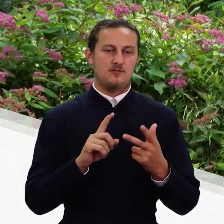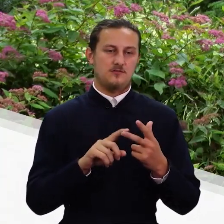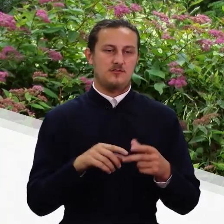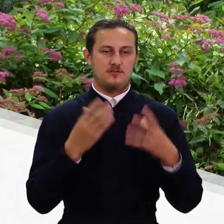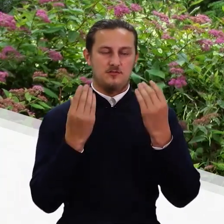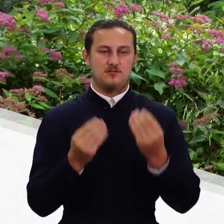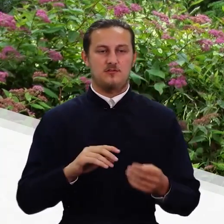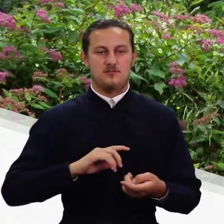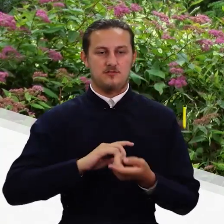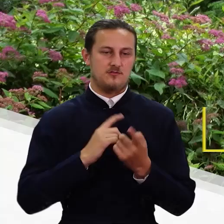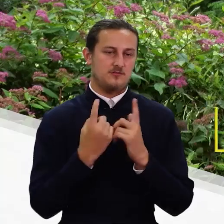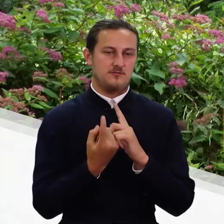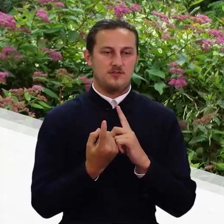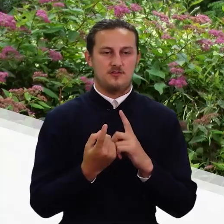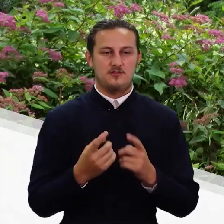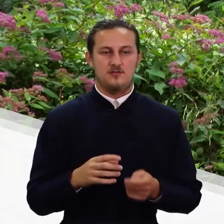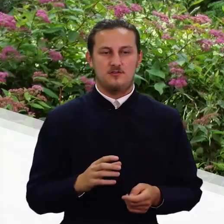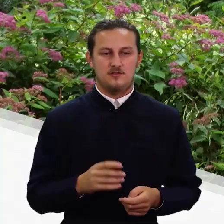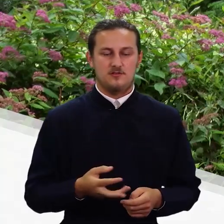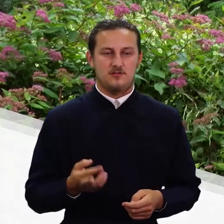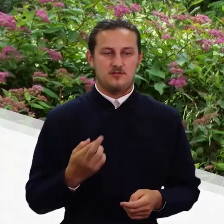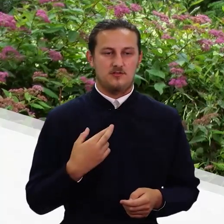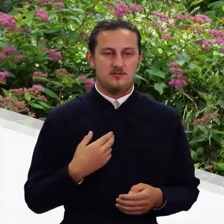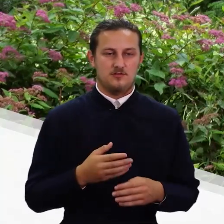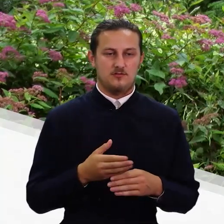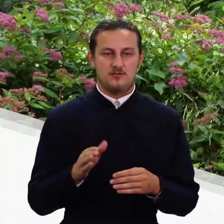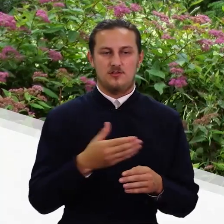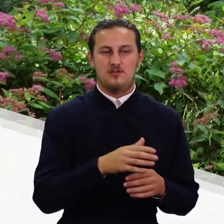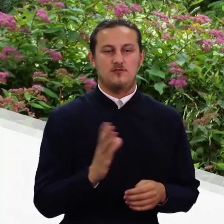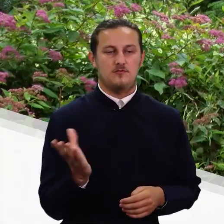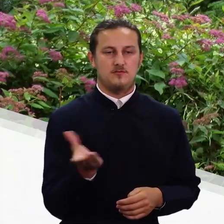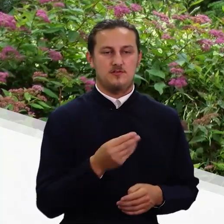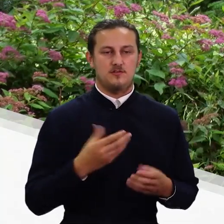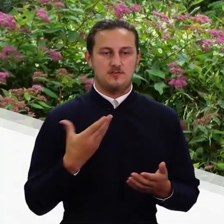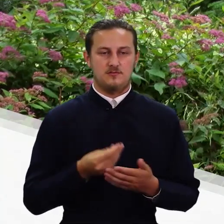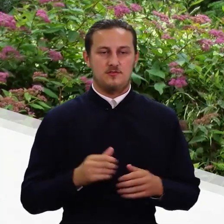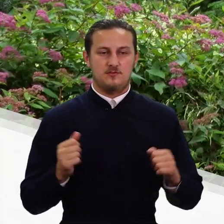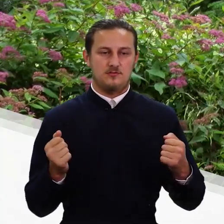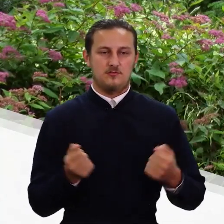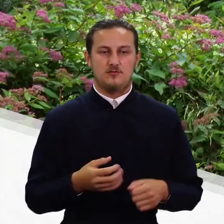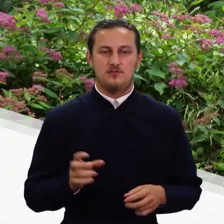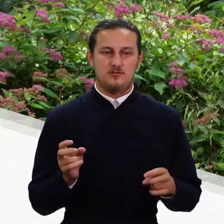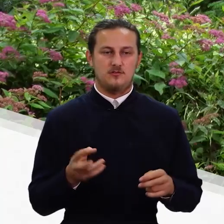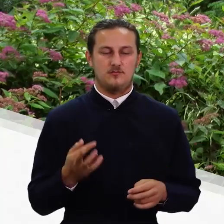свої побутові речі, відкину всіх своїх друзів. Ні, ти продовжуй жити так, як ти живеш